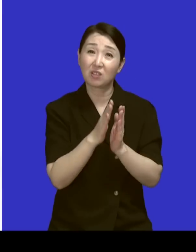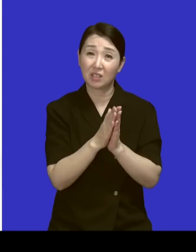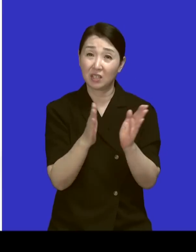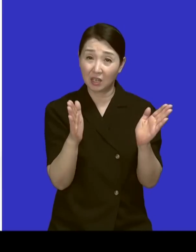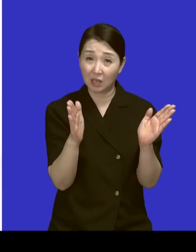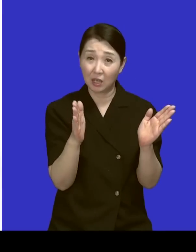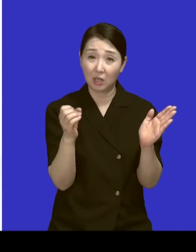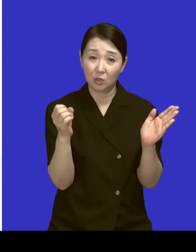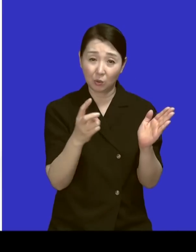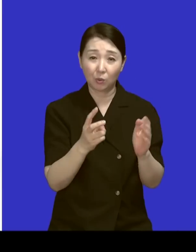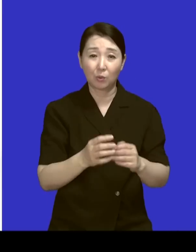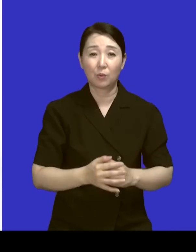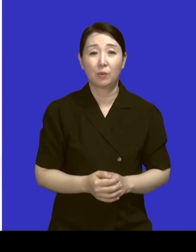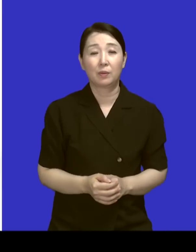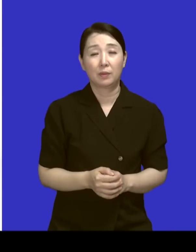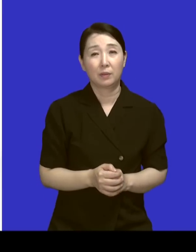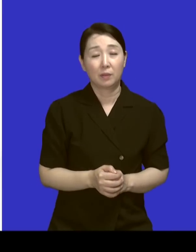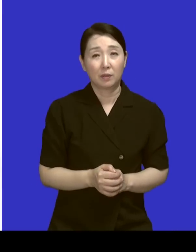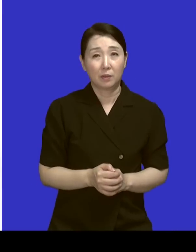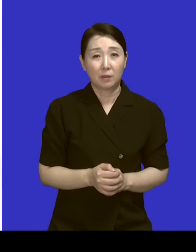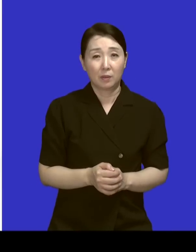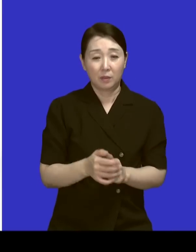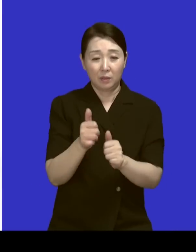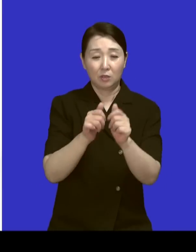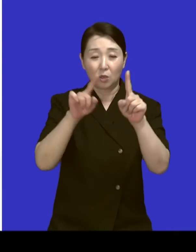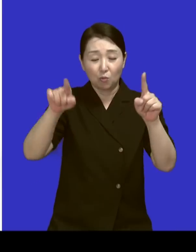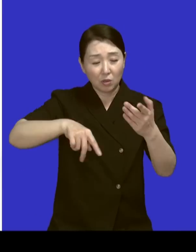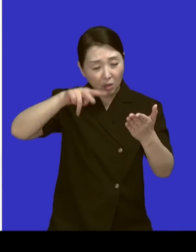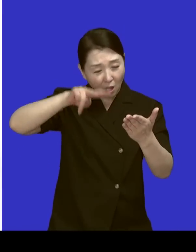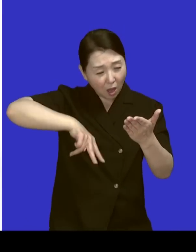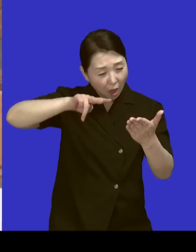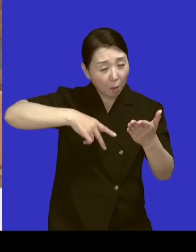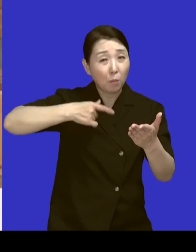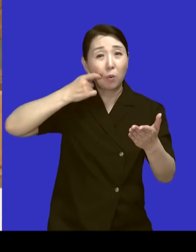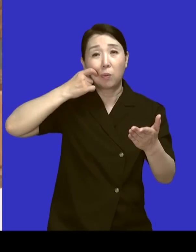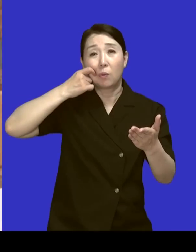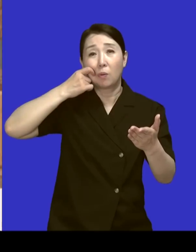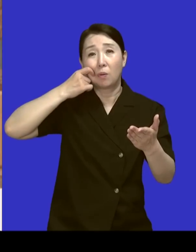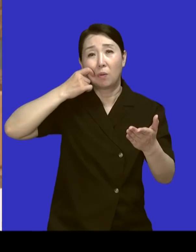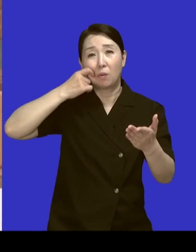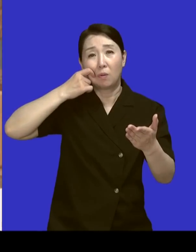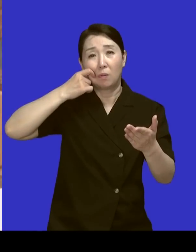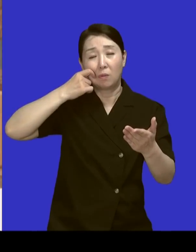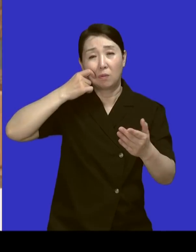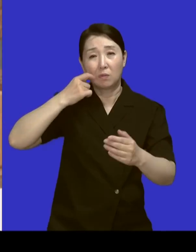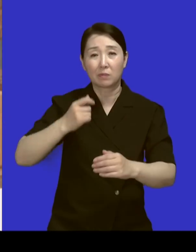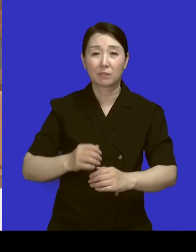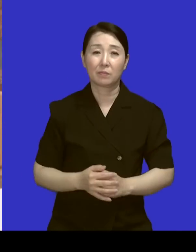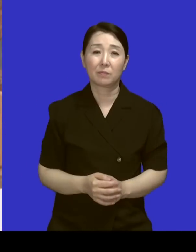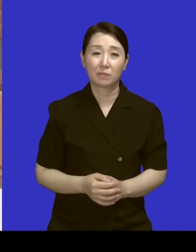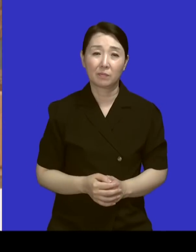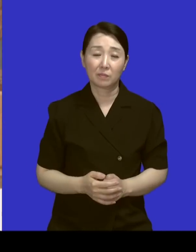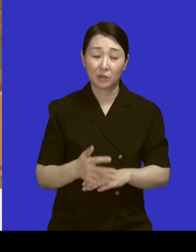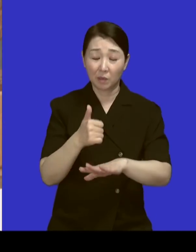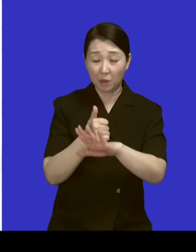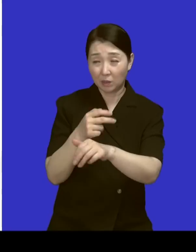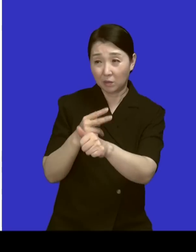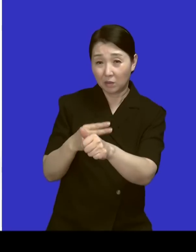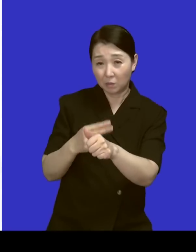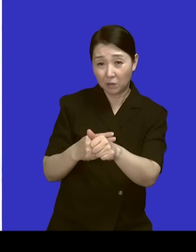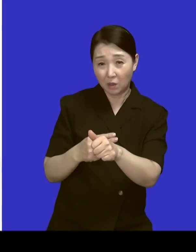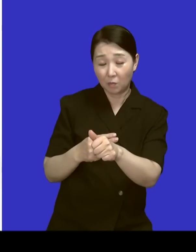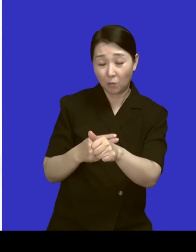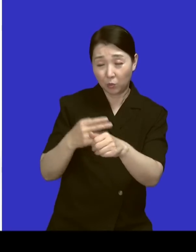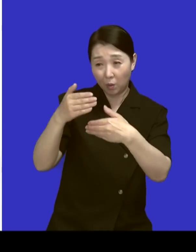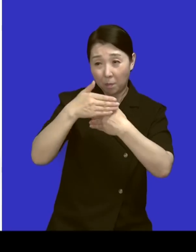예. 시험지 문제지조차도 읽혀지지가 않을 정도로 그래서 마지막에 선생님이 전체